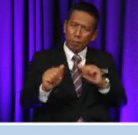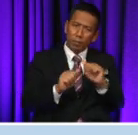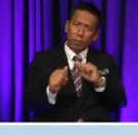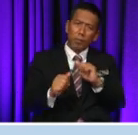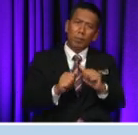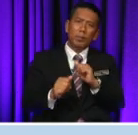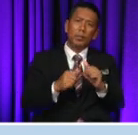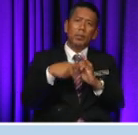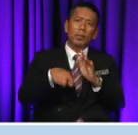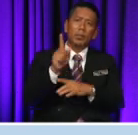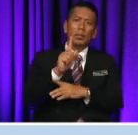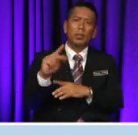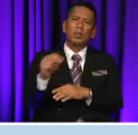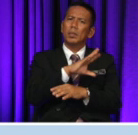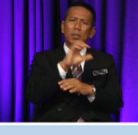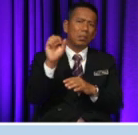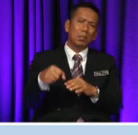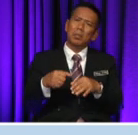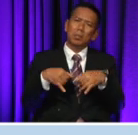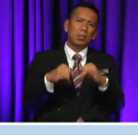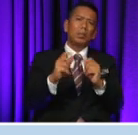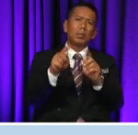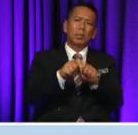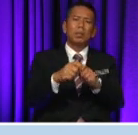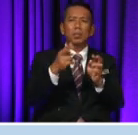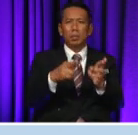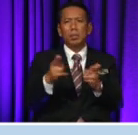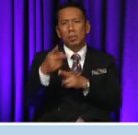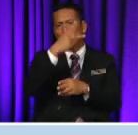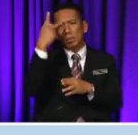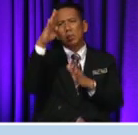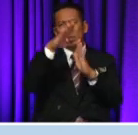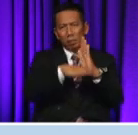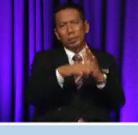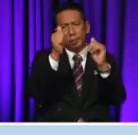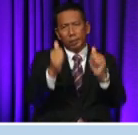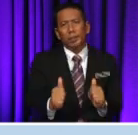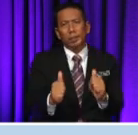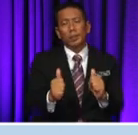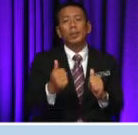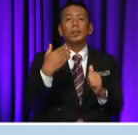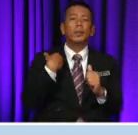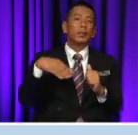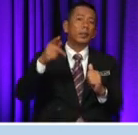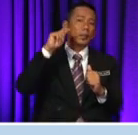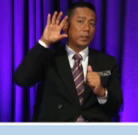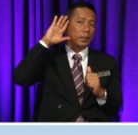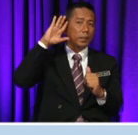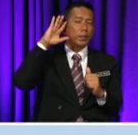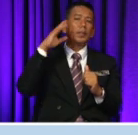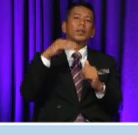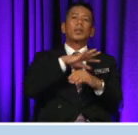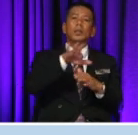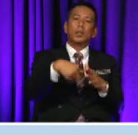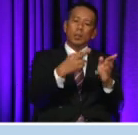dapat dijalankan seperti yang dirancang kerannya kekurangan ahli baik jadi dia juga sesuai dengan segala